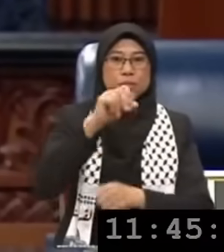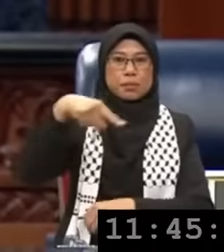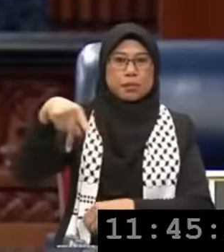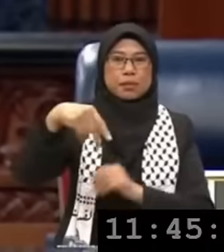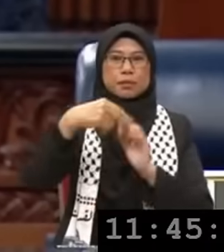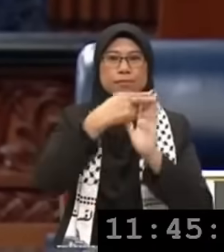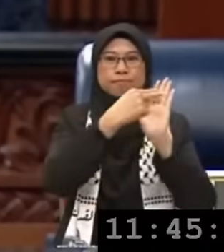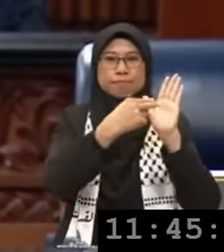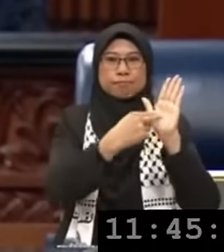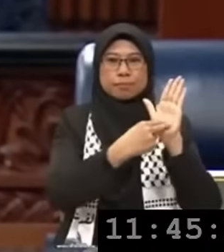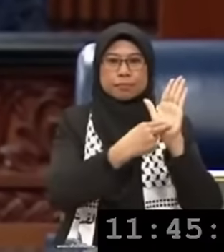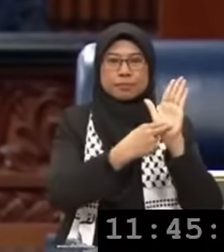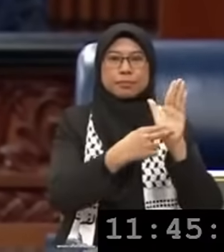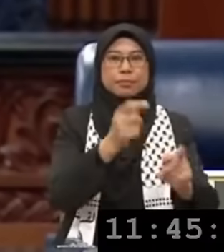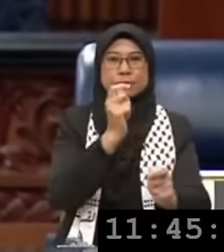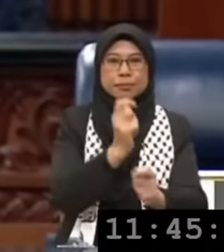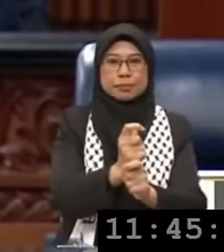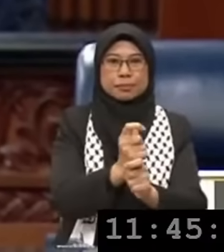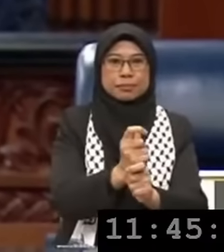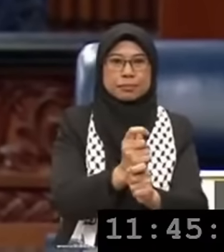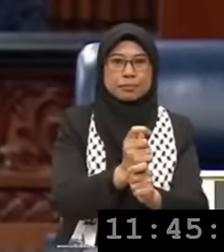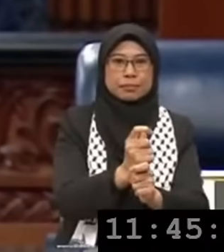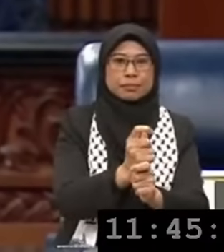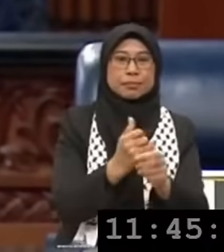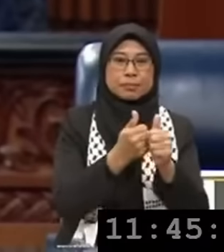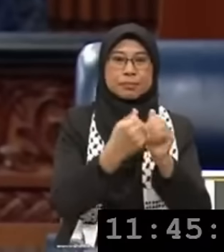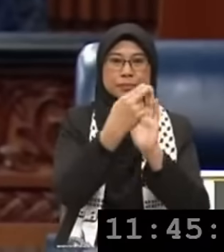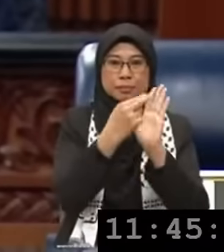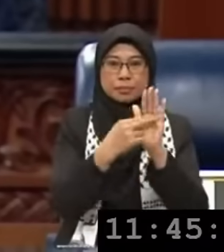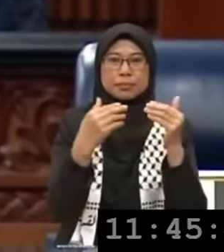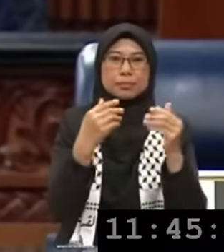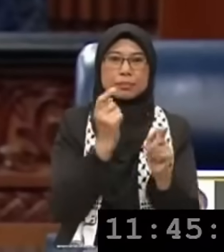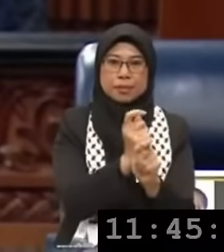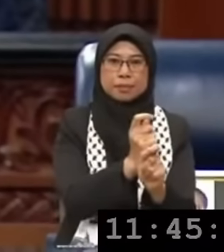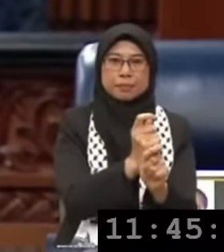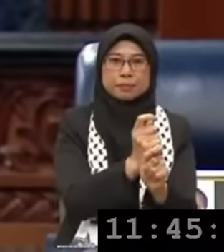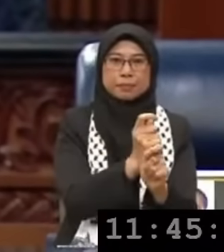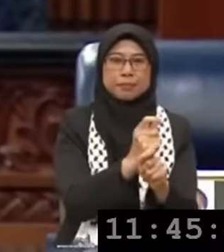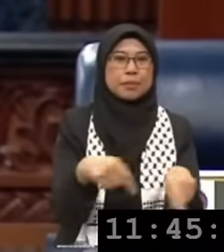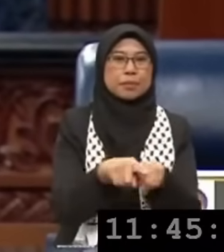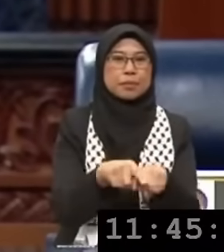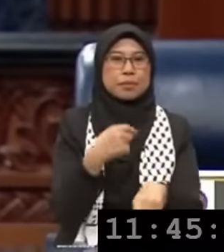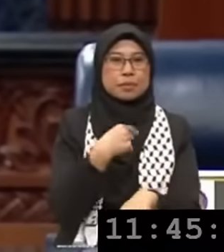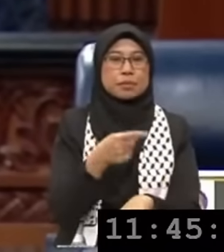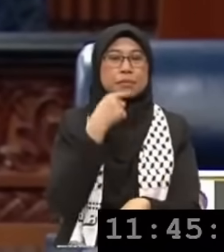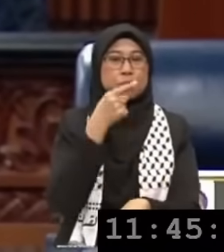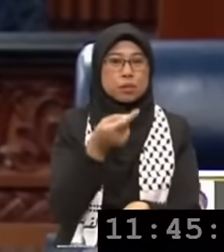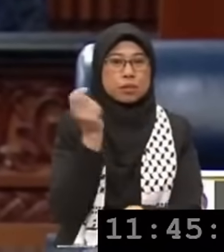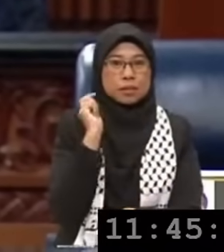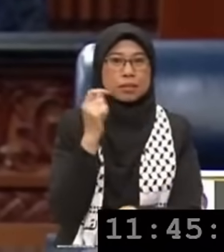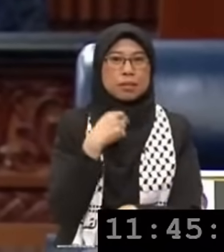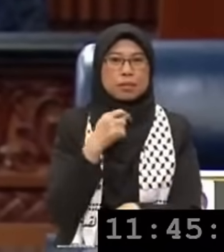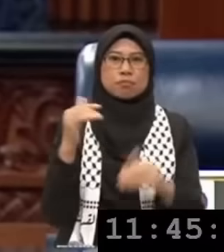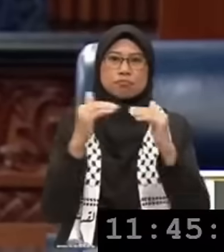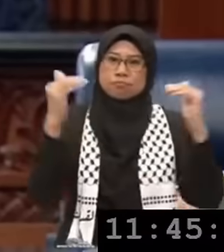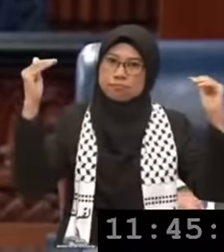peraturan-peraturan yang ditetapkan dan berasaskan undang-undang sedia ada sebagaimana yang saya sebutkan tadi kita bersikat